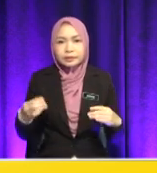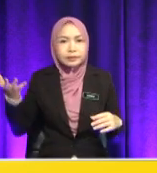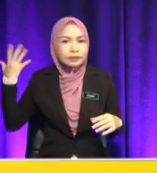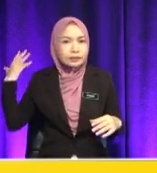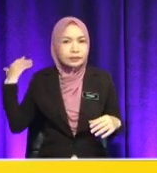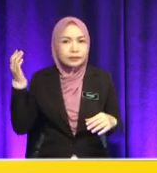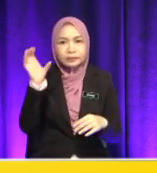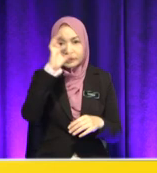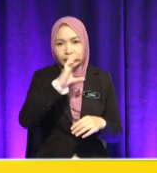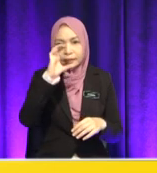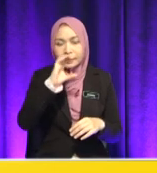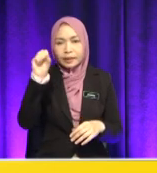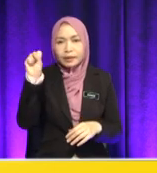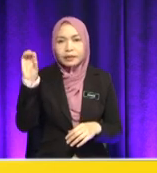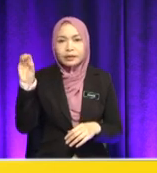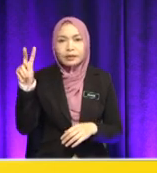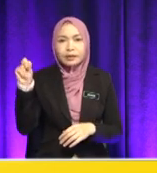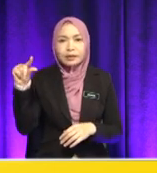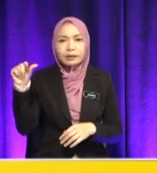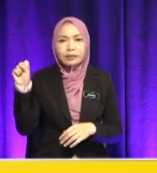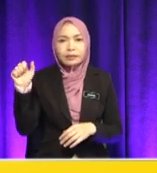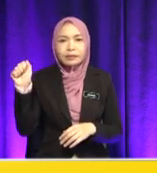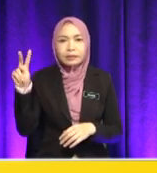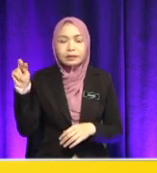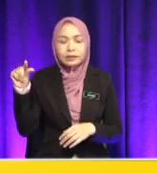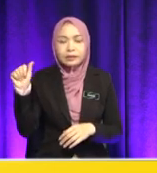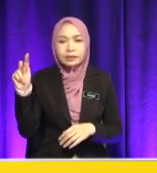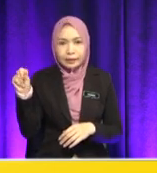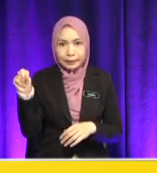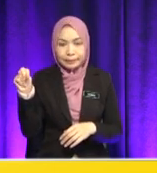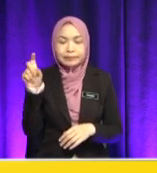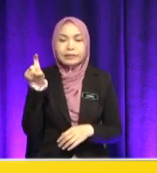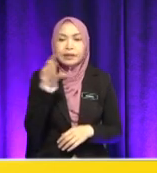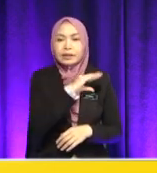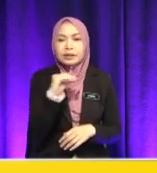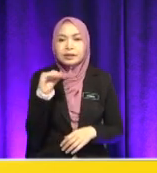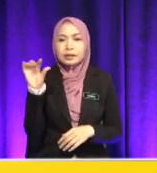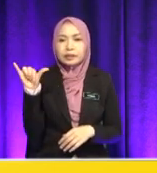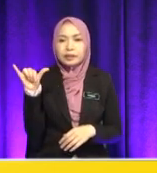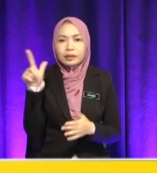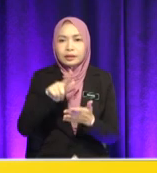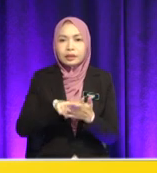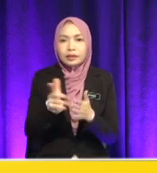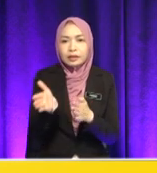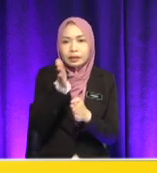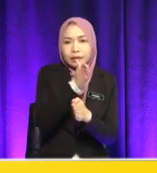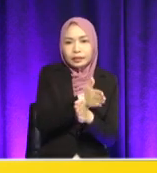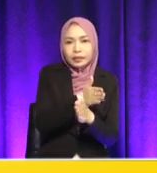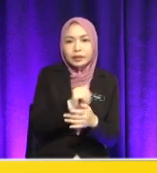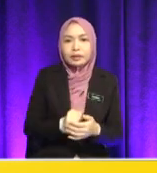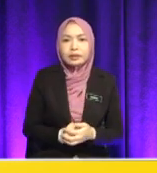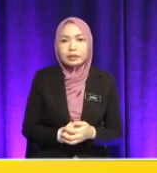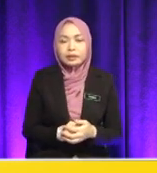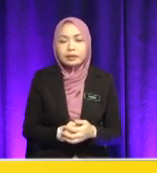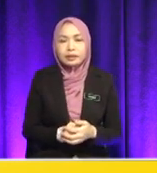XW terletak di tepi sekali kemudian yang lengkap 10 523 itu Carilah dia punya songsangan Oke